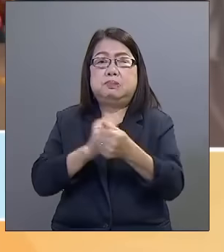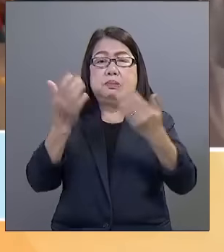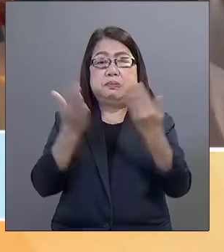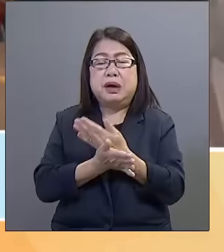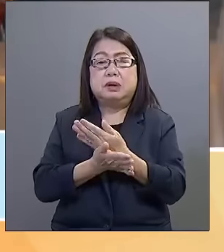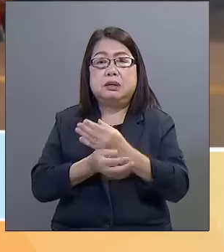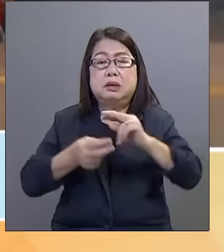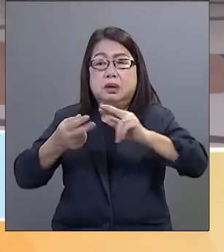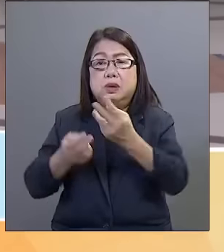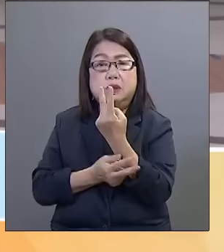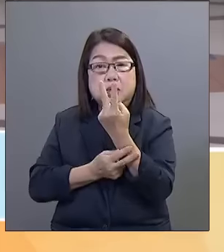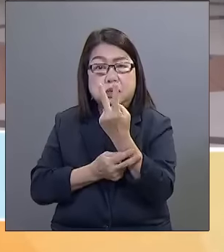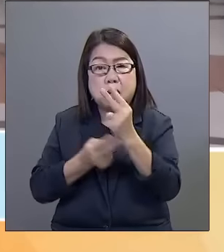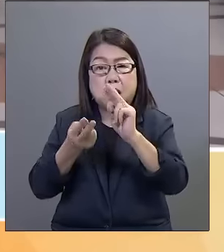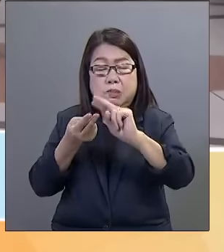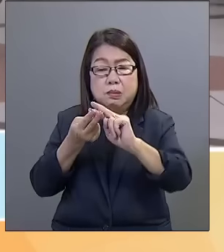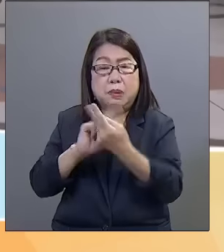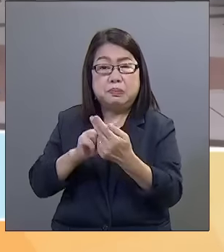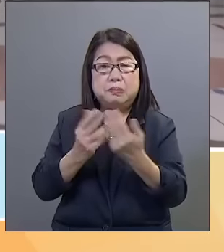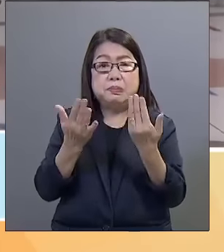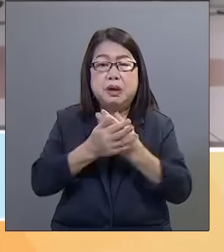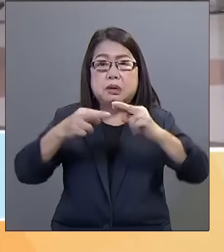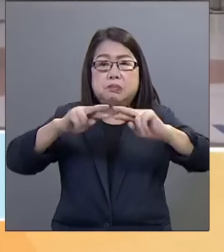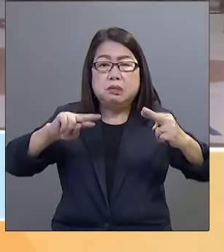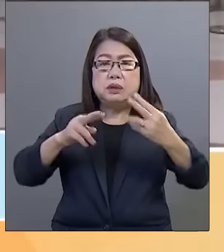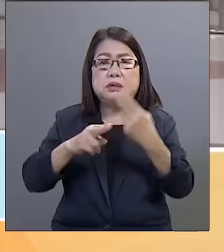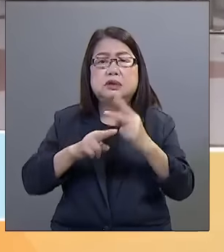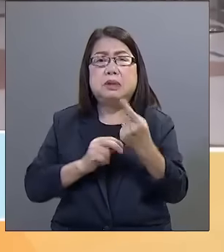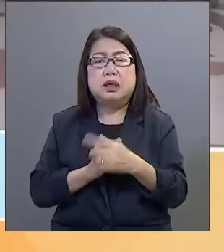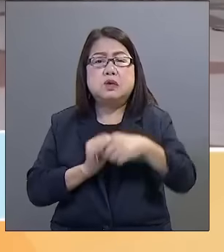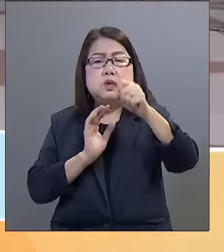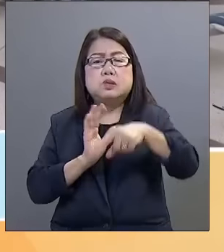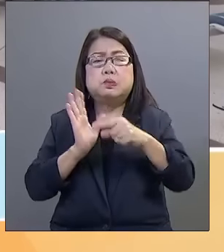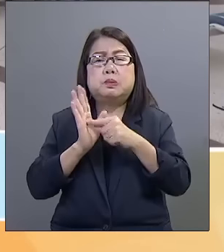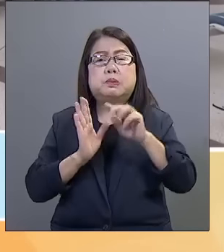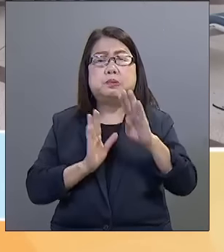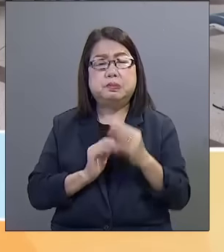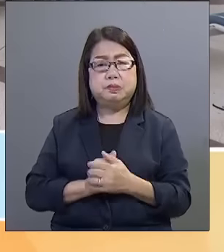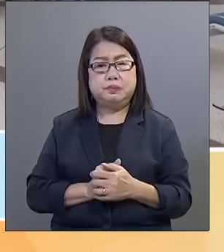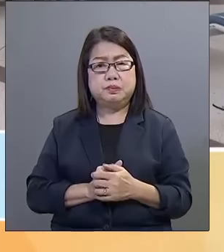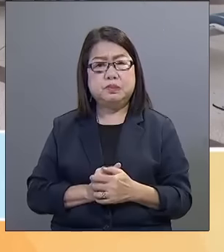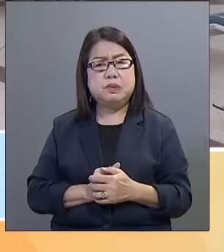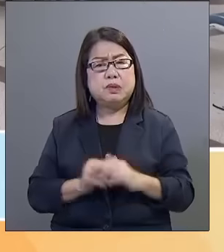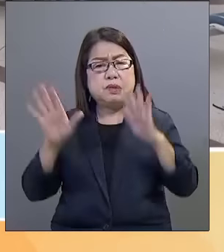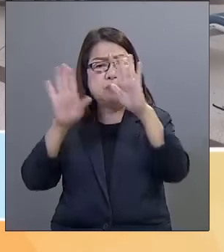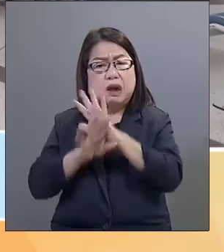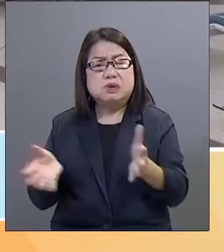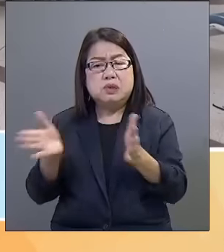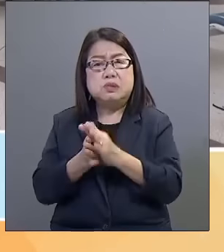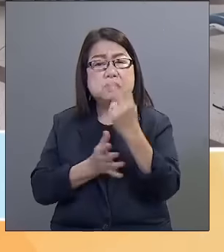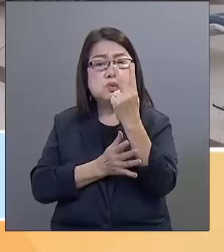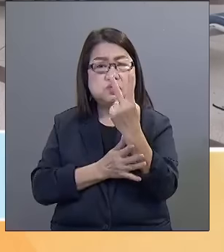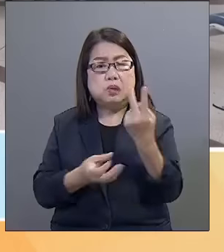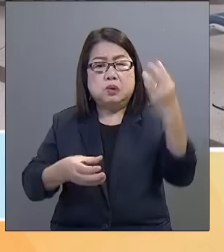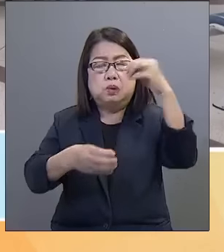หรือถ้าเป็นวลีไทยอาจจะเป็นว่าเป็นแกงโคม้อใหญ่หรืออะไรซึ่งมีหลายอย่างอยู่ในนั้น